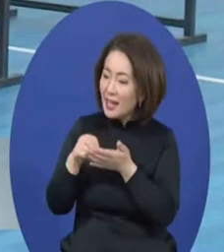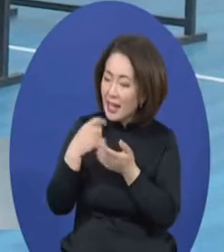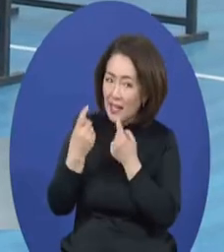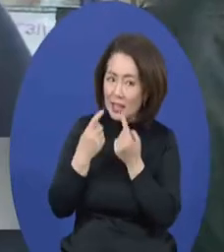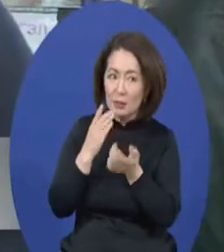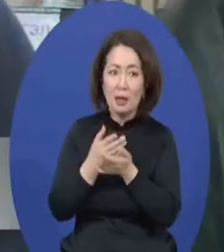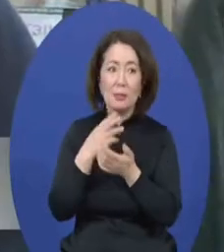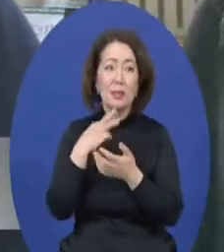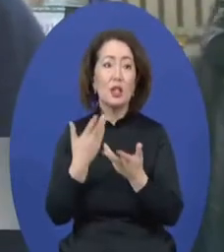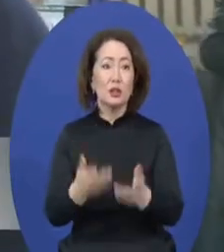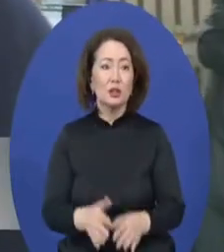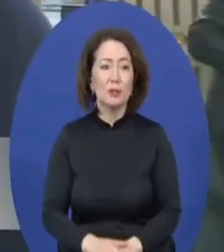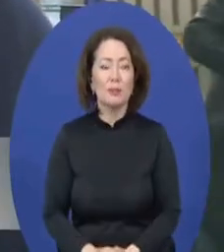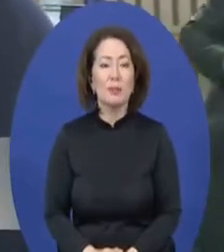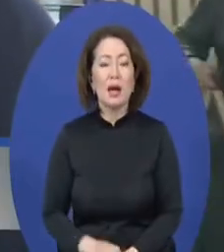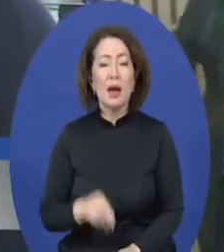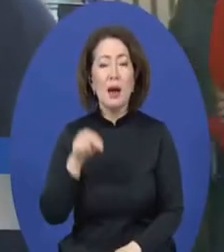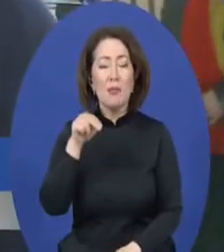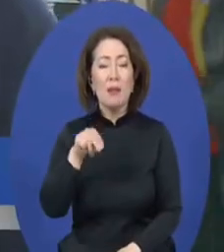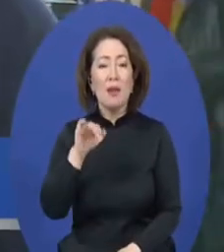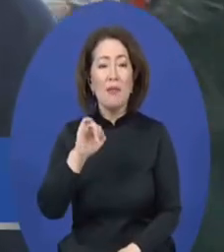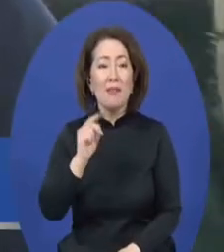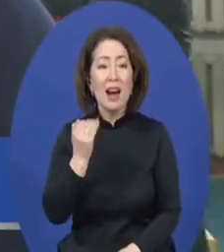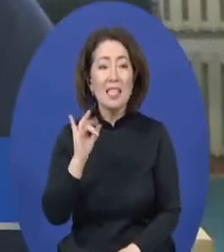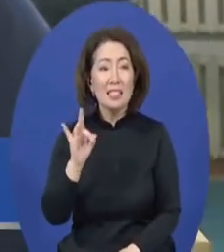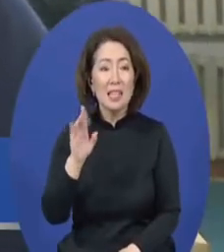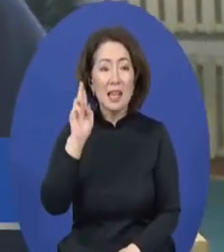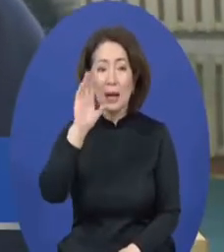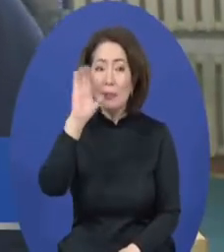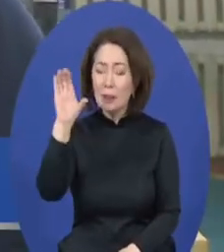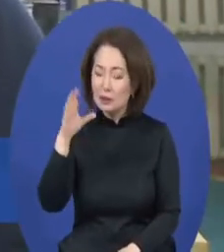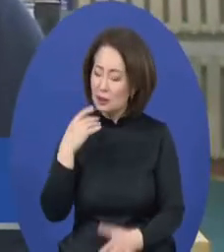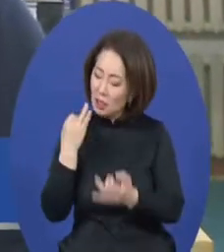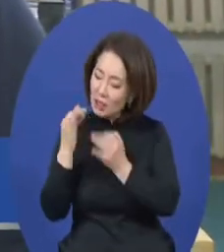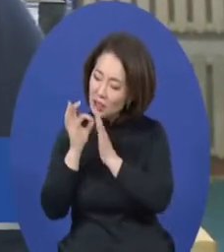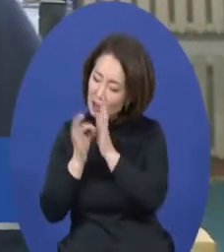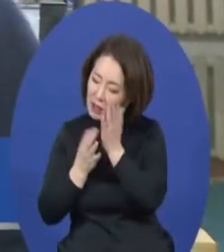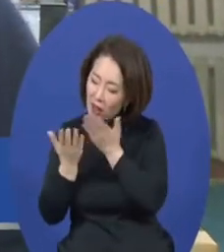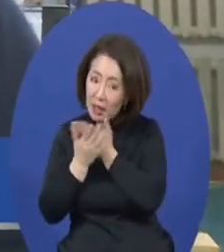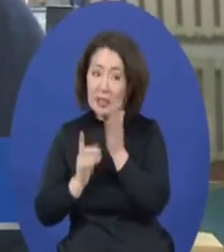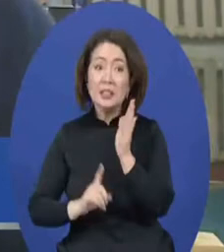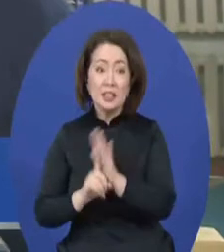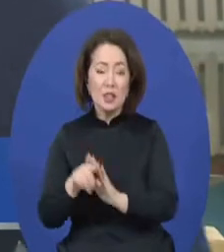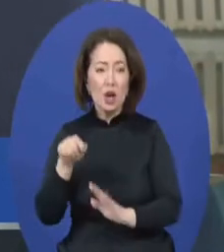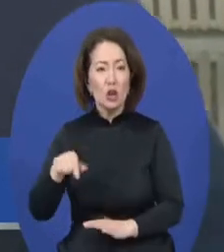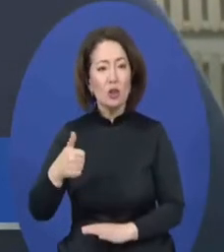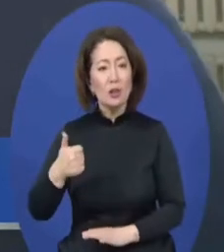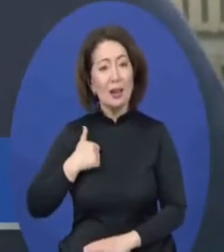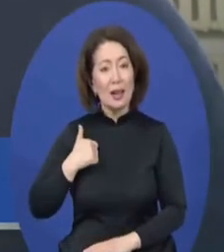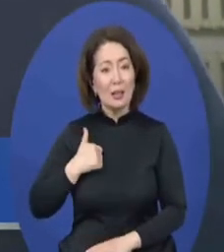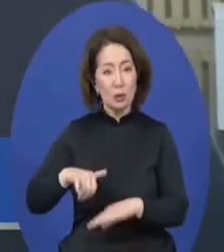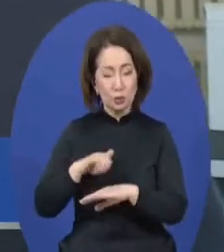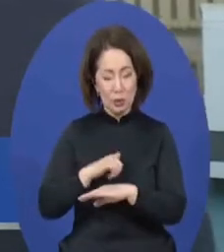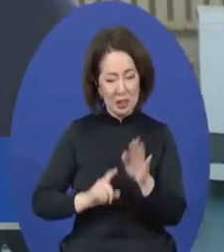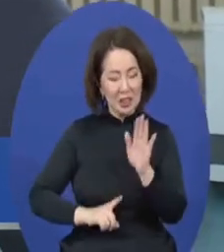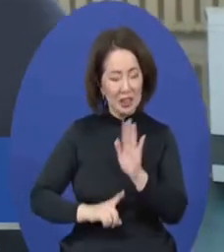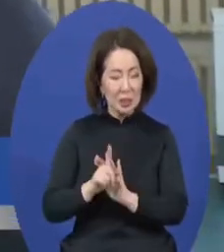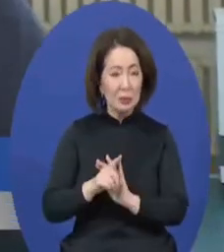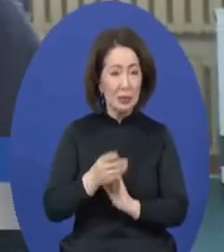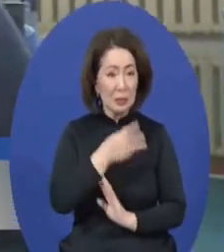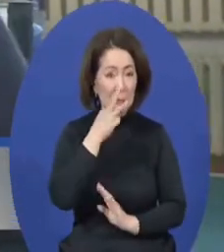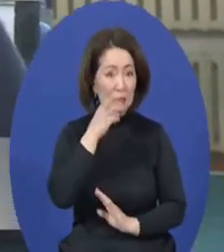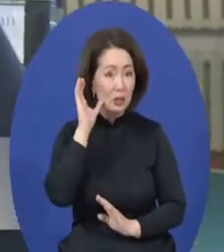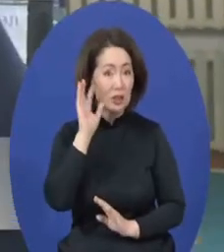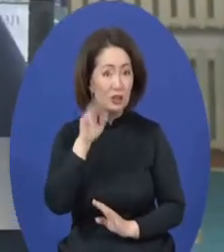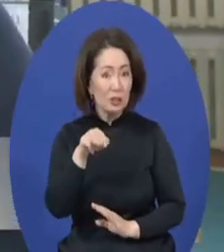байгааг мэдээллээ. Pfizer компанитай хамт одоо хэлцэр хийглүүлсэн байна. За өнөөдрөөс Канад улс эхлүүлж байгаа тиймээ та бүхэн мэдээлэл авч